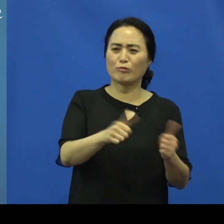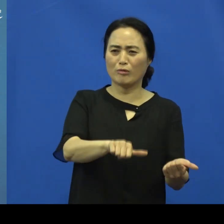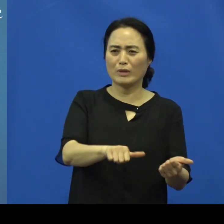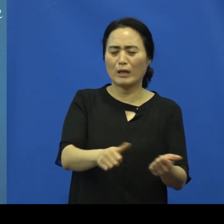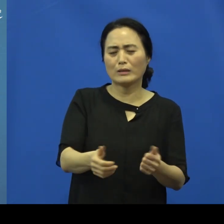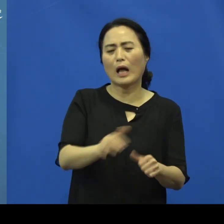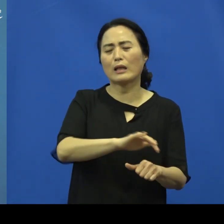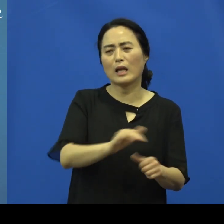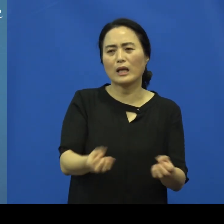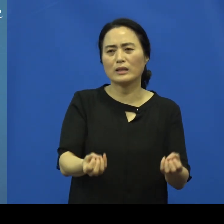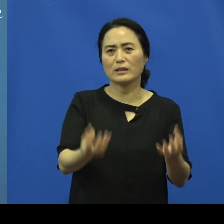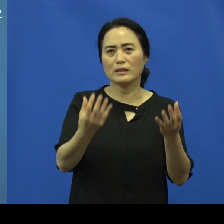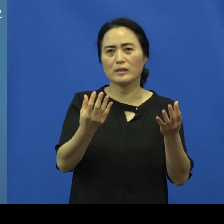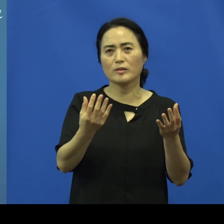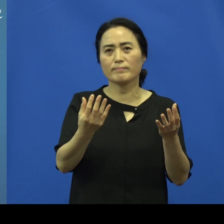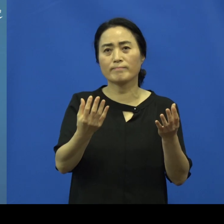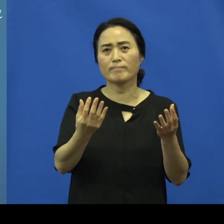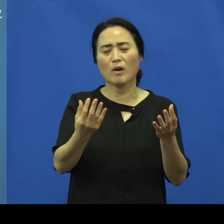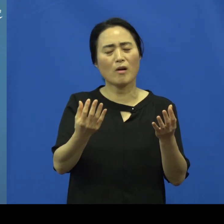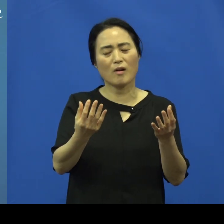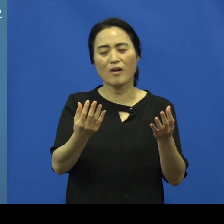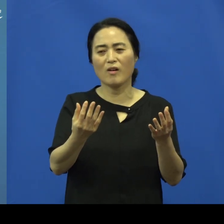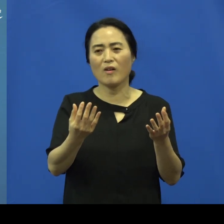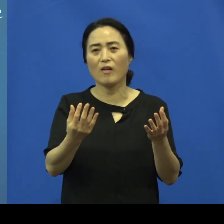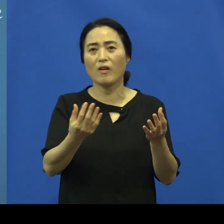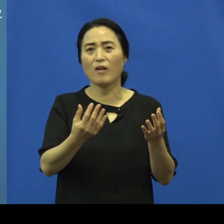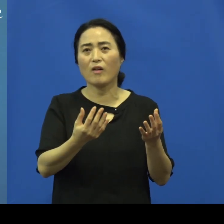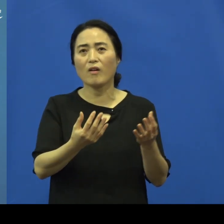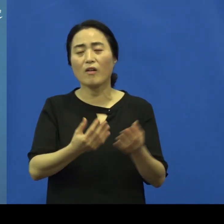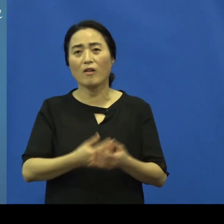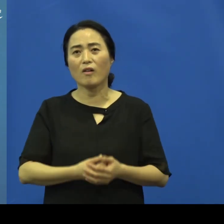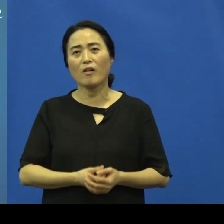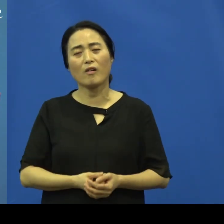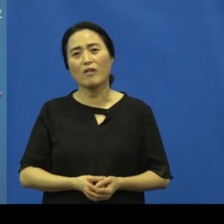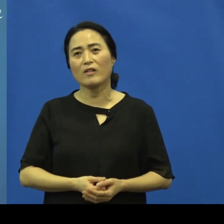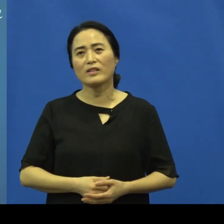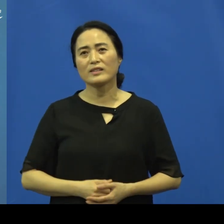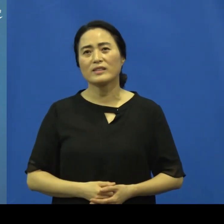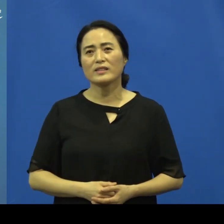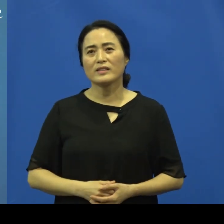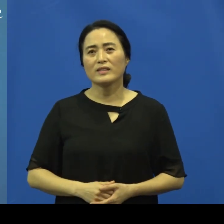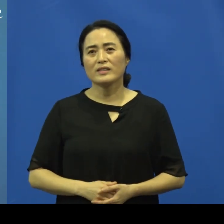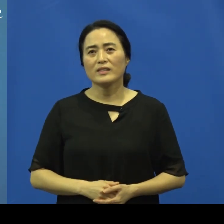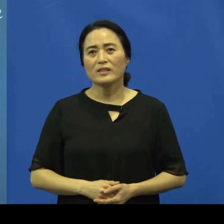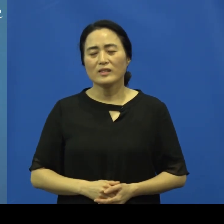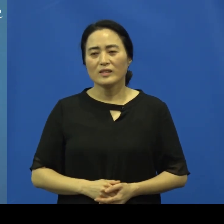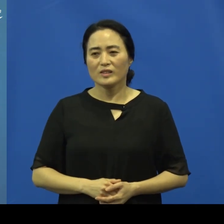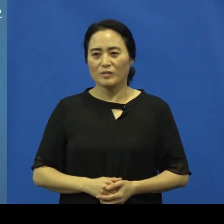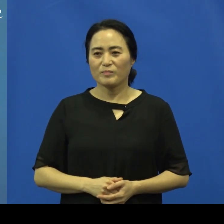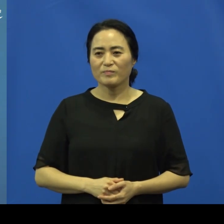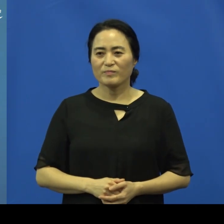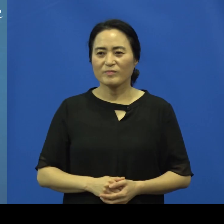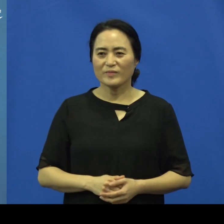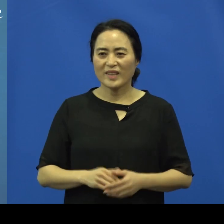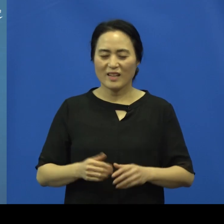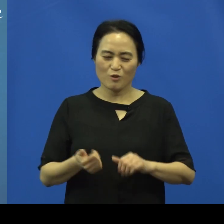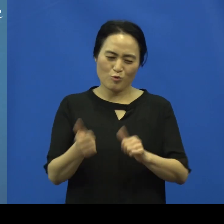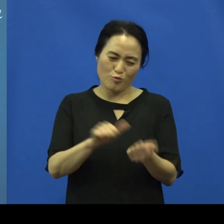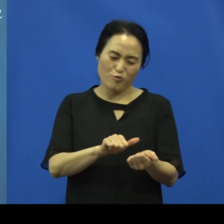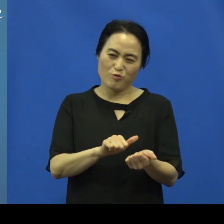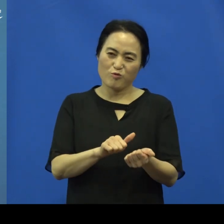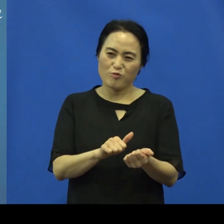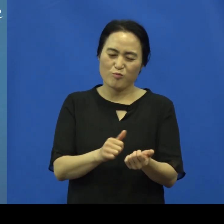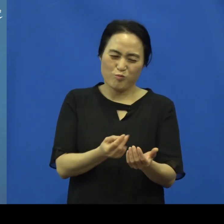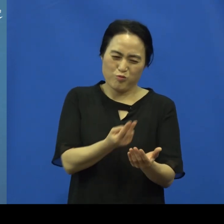장례식을 치르는데 이거 어떻게 할 길이 없어요. 어떻게 이 관도 조그만해요. 관도 예쁜